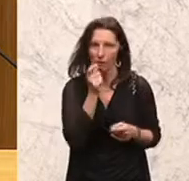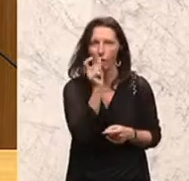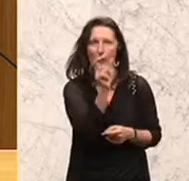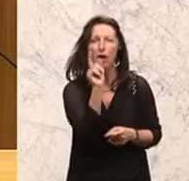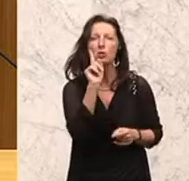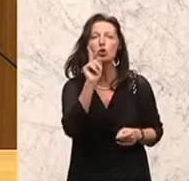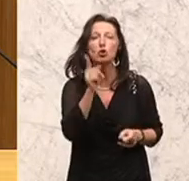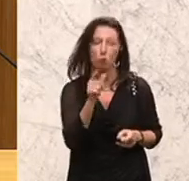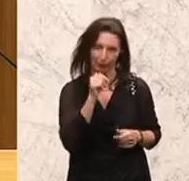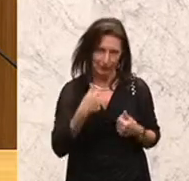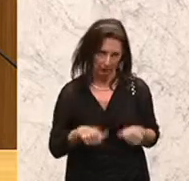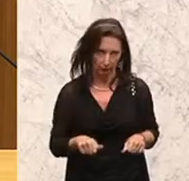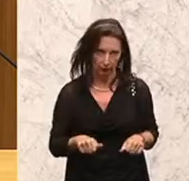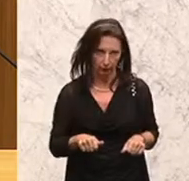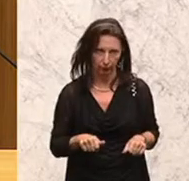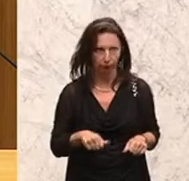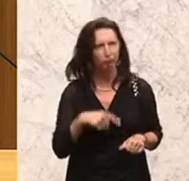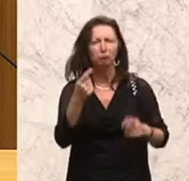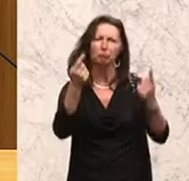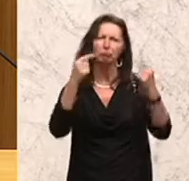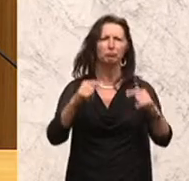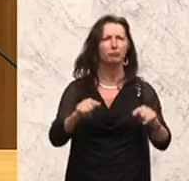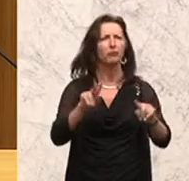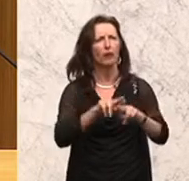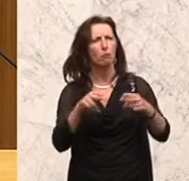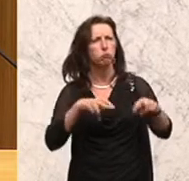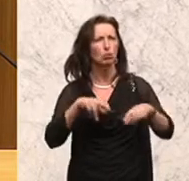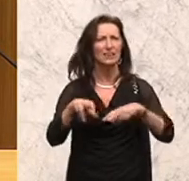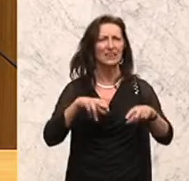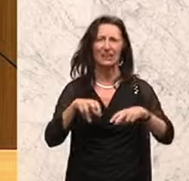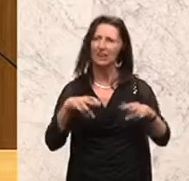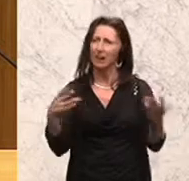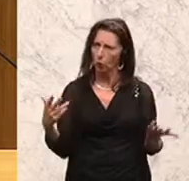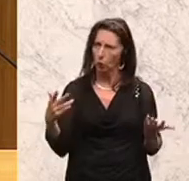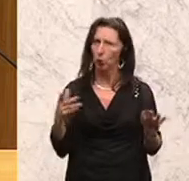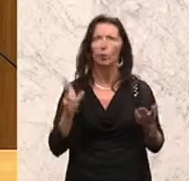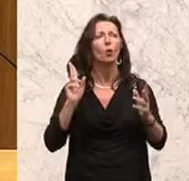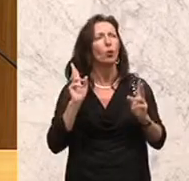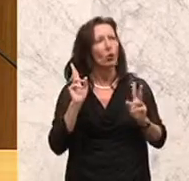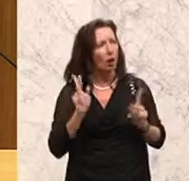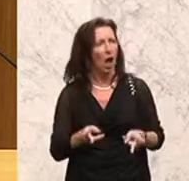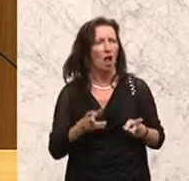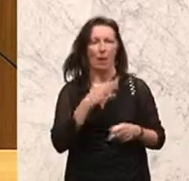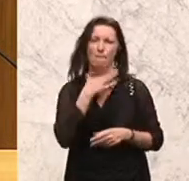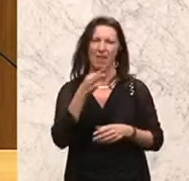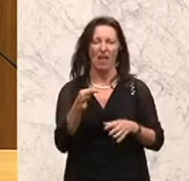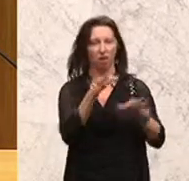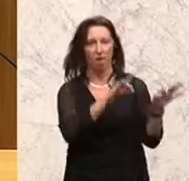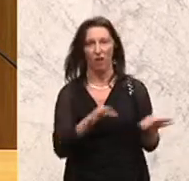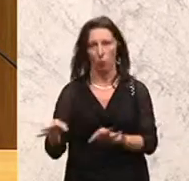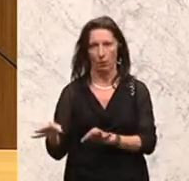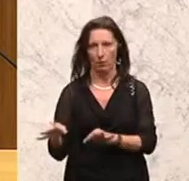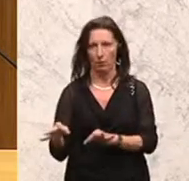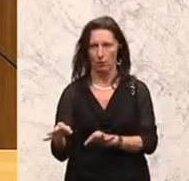nächste Satz bedeutet bereits, sagt bereits, die Bundesregierung hat das Vorliegen des Bedarfs durch Verordnung festzustellen. Das heißt, wir sehen das hier nicht mehr im